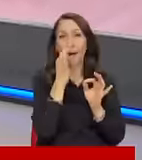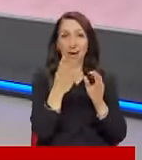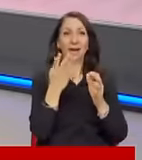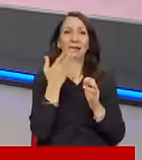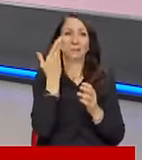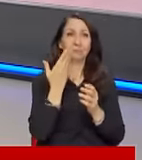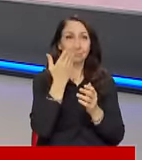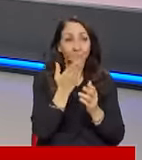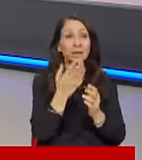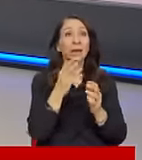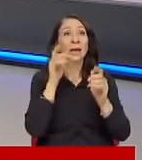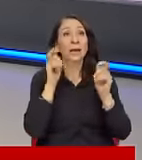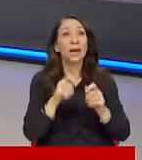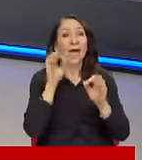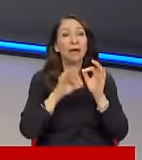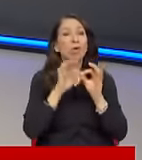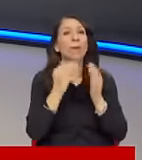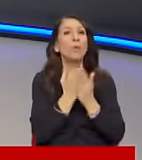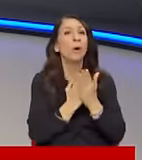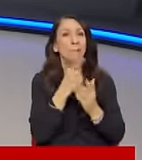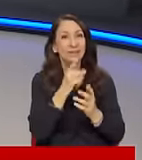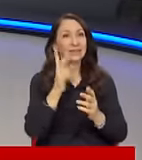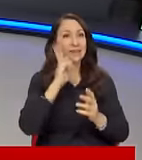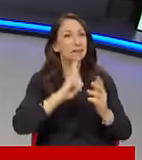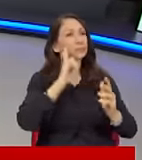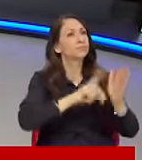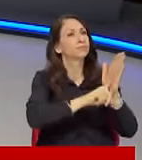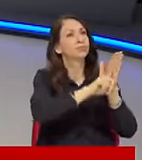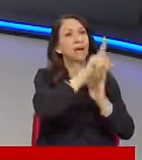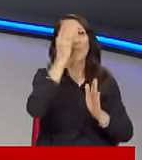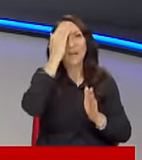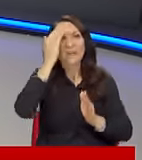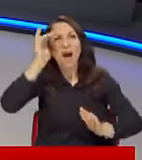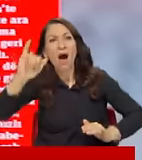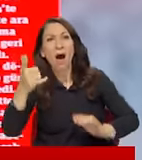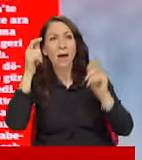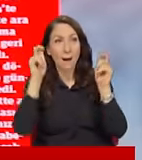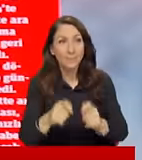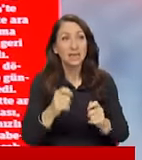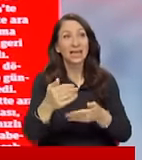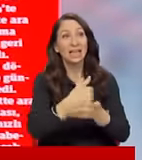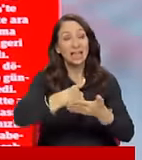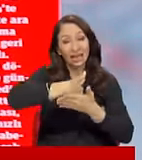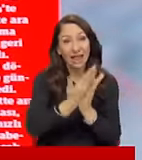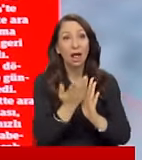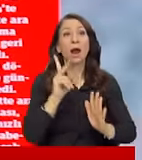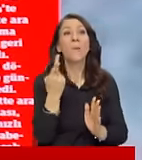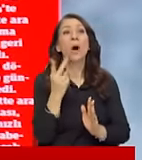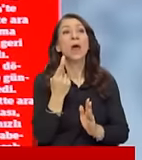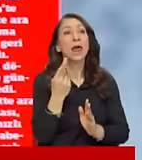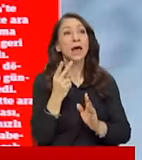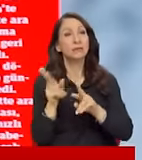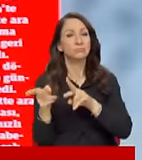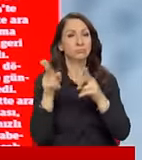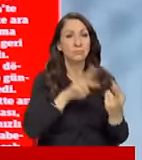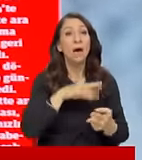okurlarının karşısında. Uygulanan ekonomik programın zengini daha zengin, fakiri daha fakir hale getirdiği gelir dağılımı raporlarına